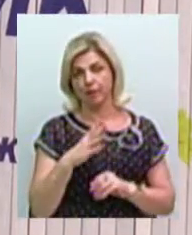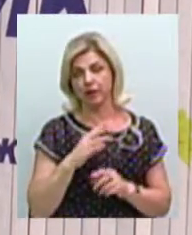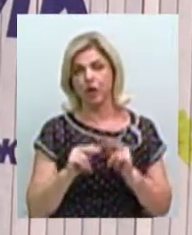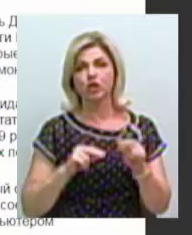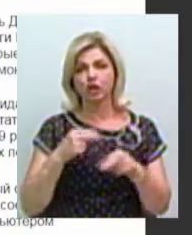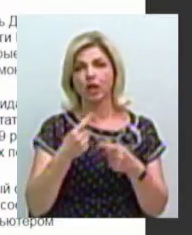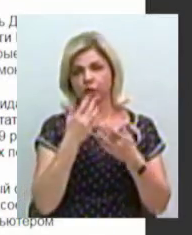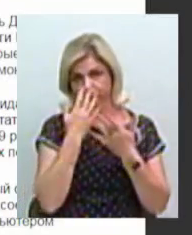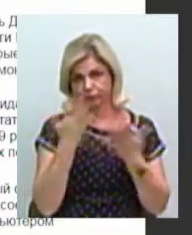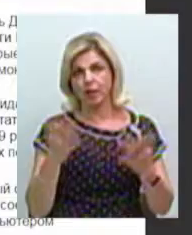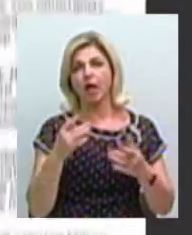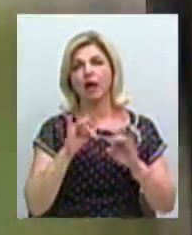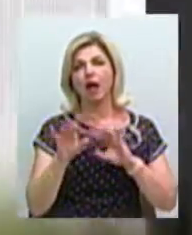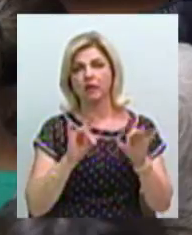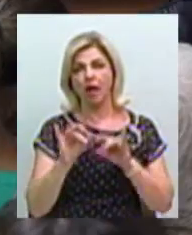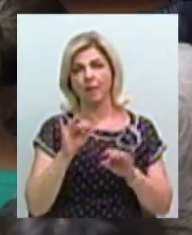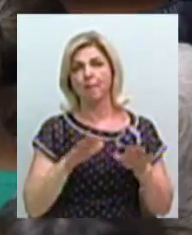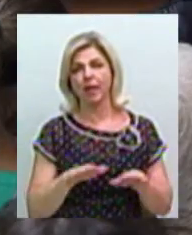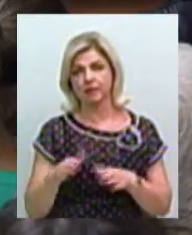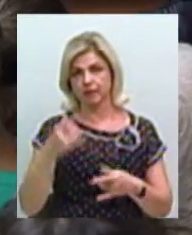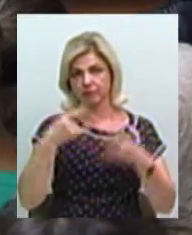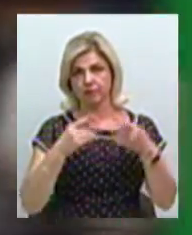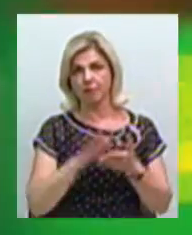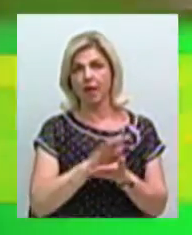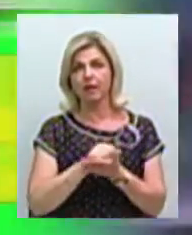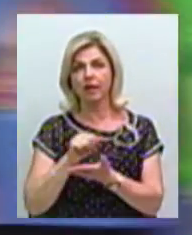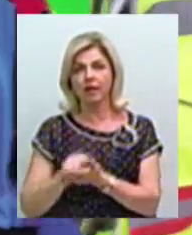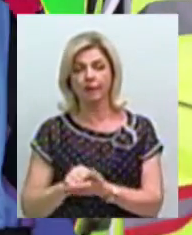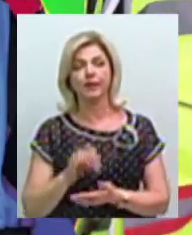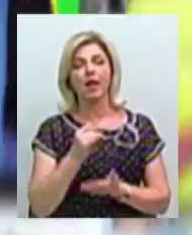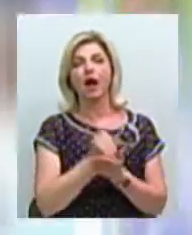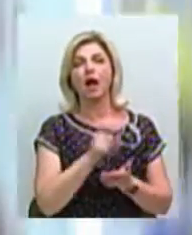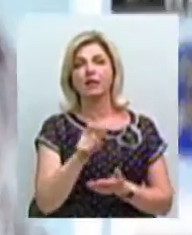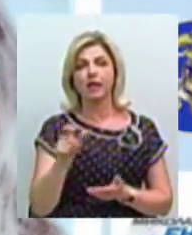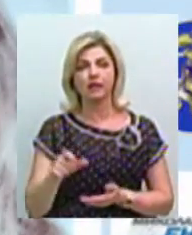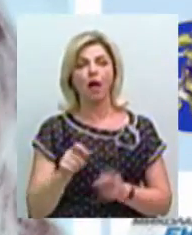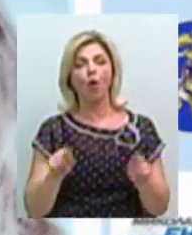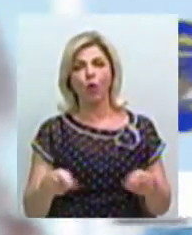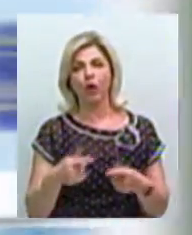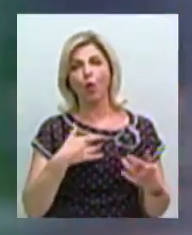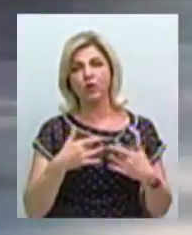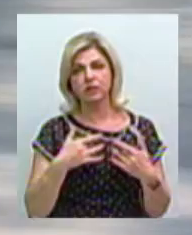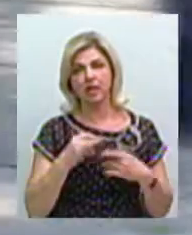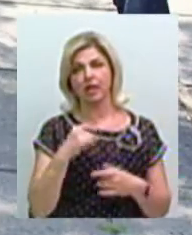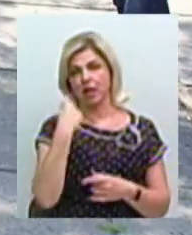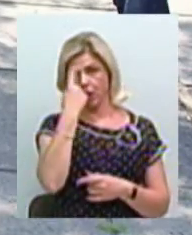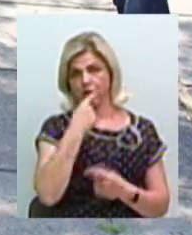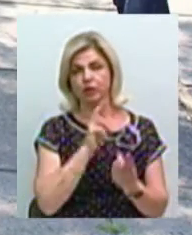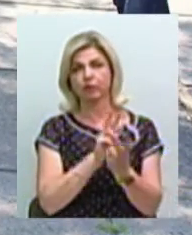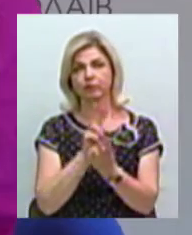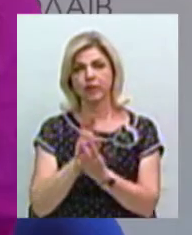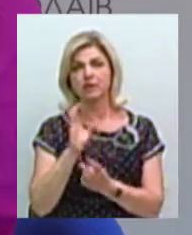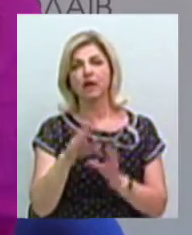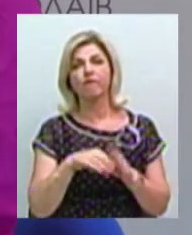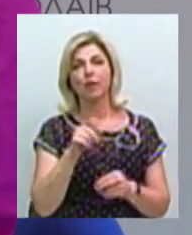зовнішню рекламу та в місцевих медіа. Кандидати-самовисуванці організовували концерти, змагання, спілкувалися з виборцями